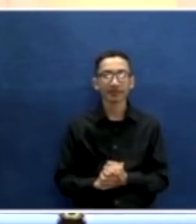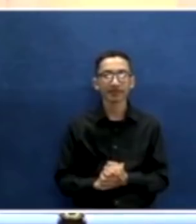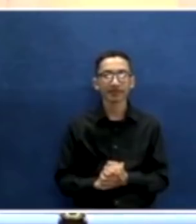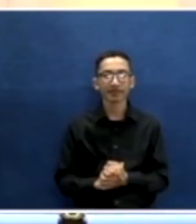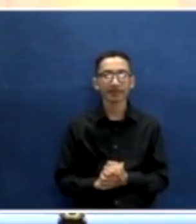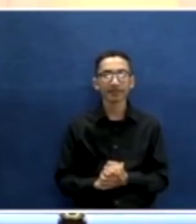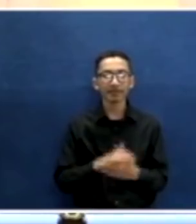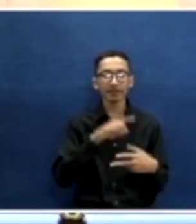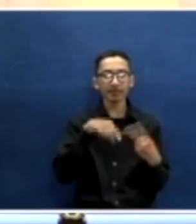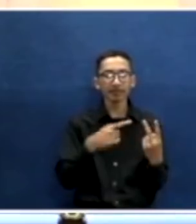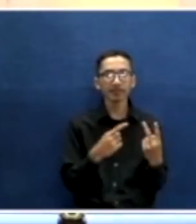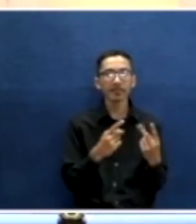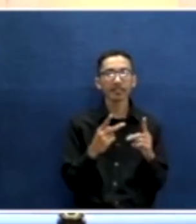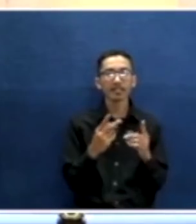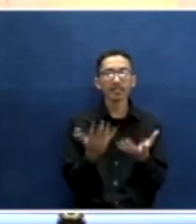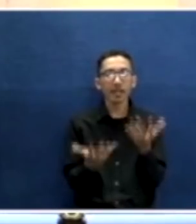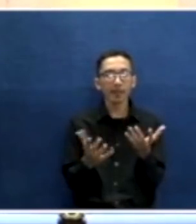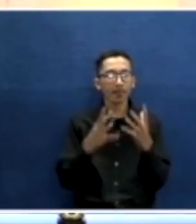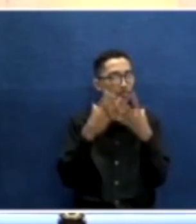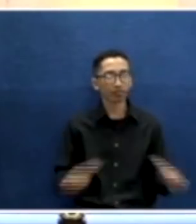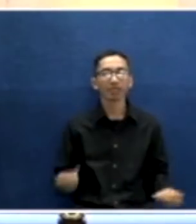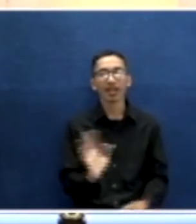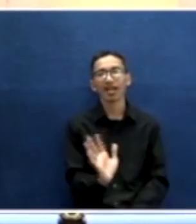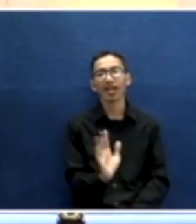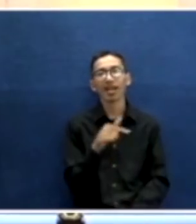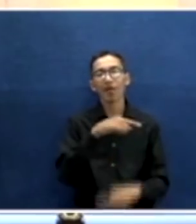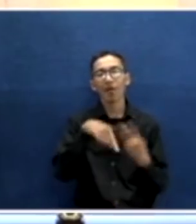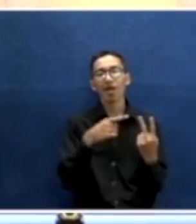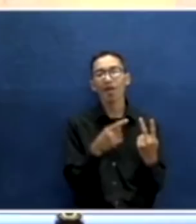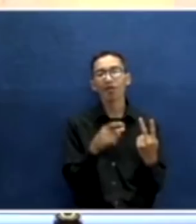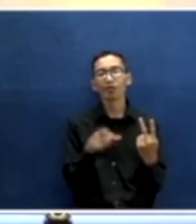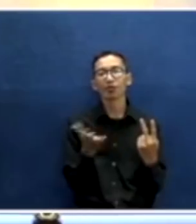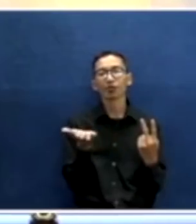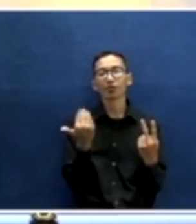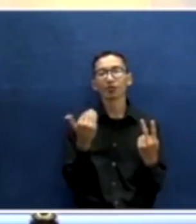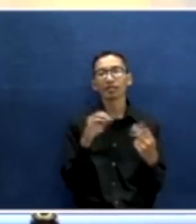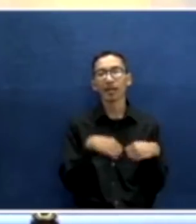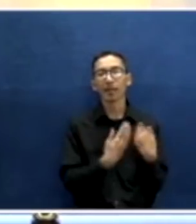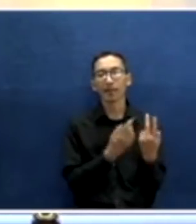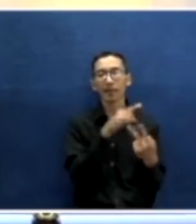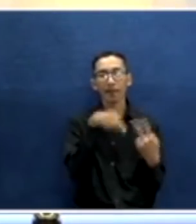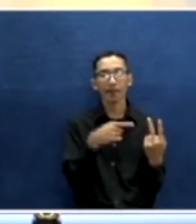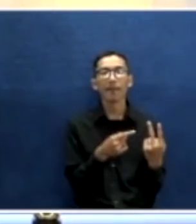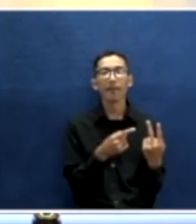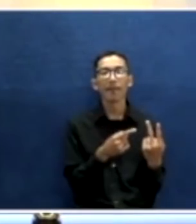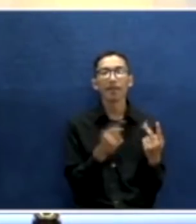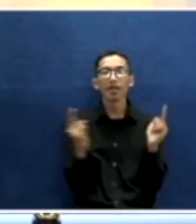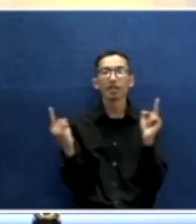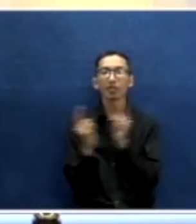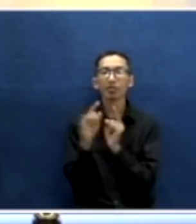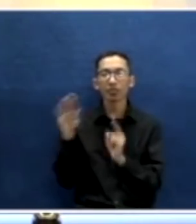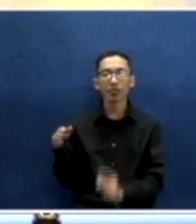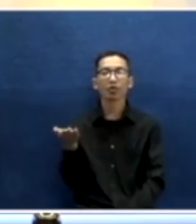antara dia dengan langit tidak ada hijab Hai itu esa Corning belum pernah ketemu Rosulullah karena kemudian ketika